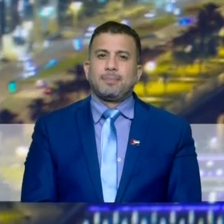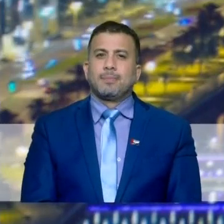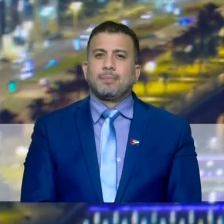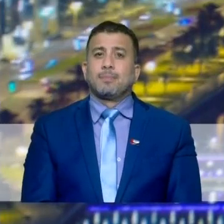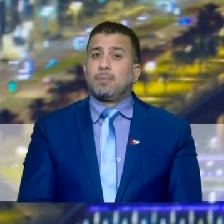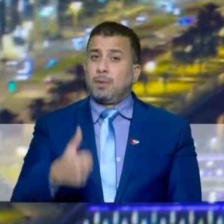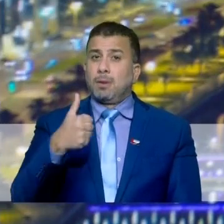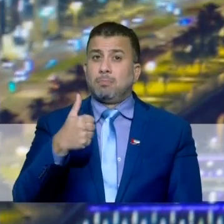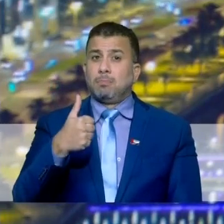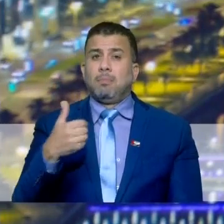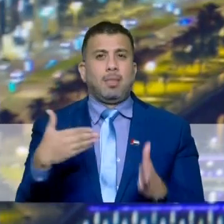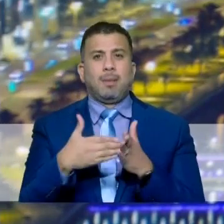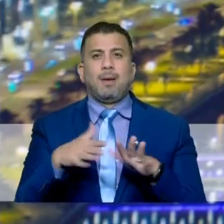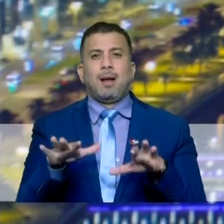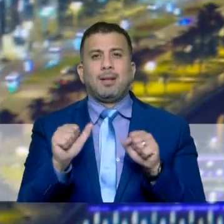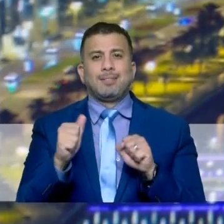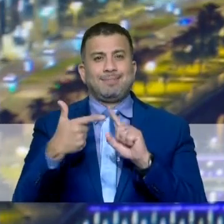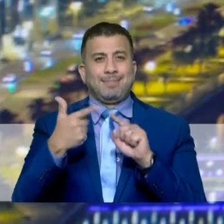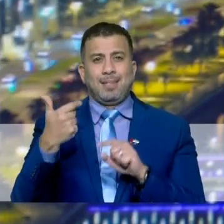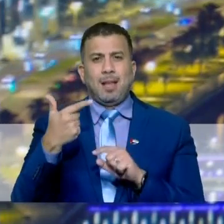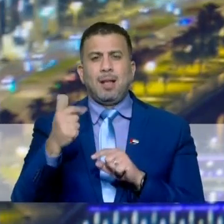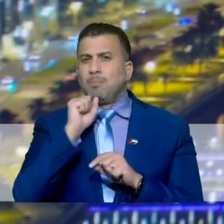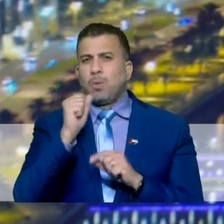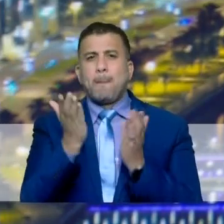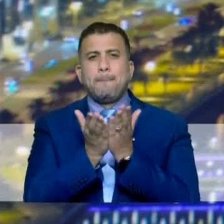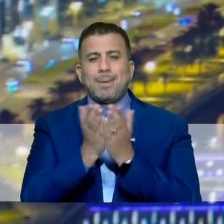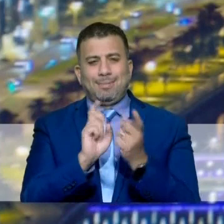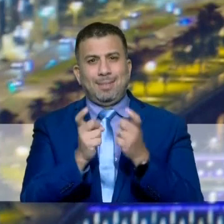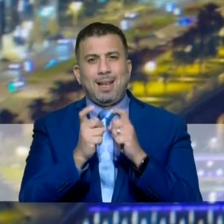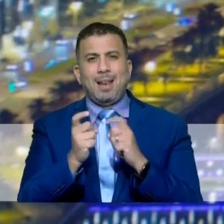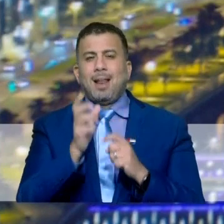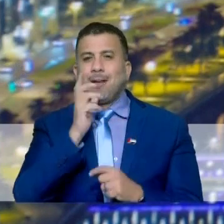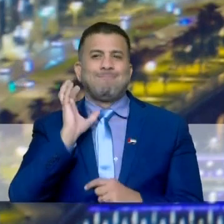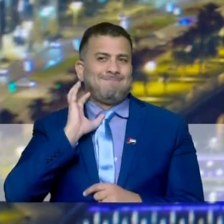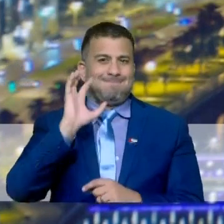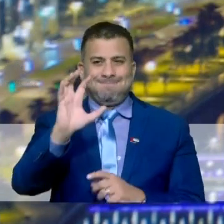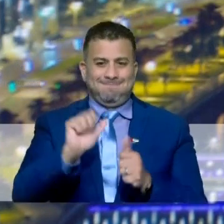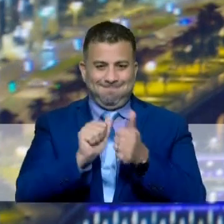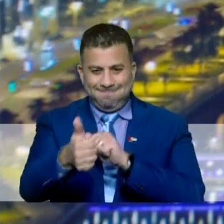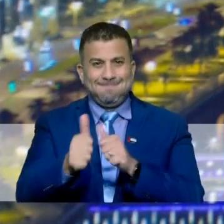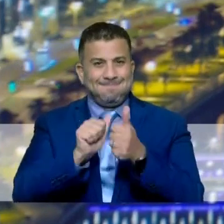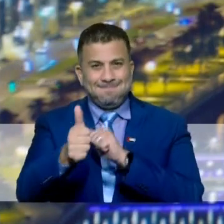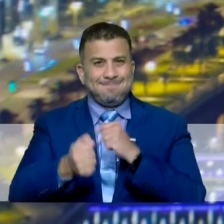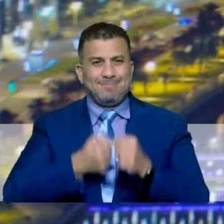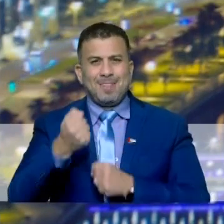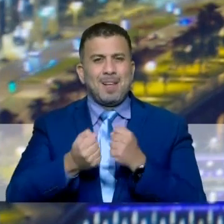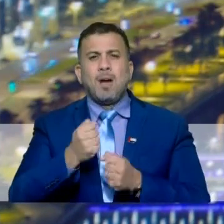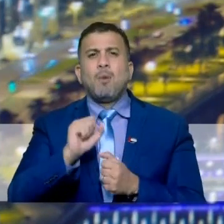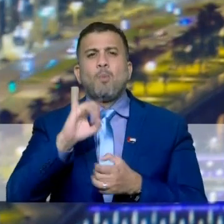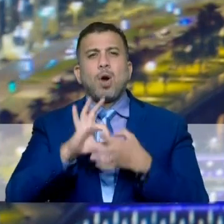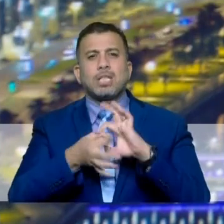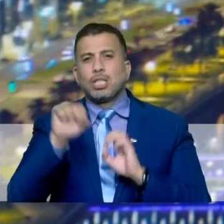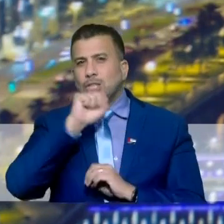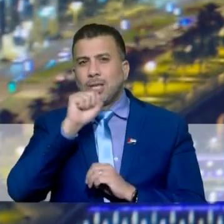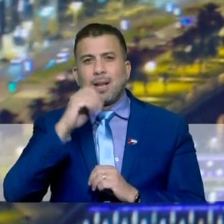بنجاح كبير اختتمت النسخه الثانيه من البطوله المدرسيه لالعاب القوى التي نظمتها مؤسسه